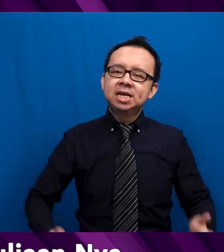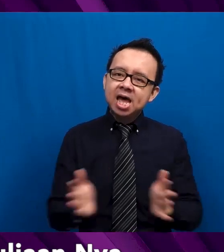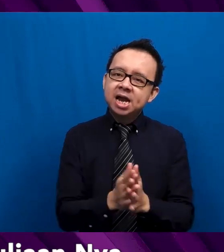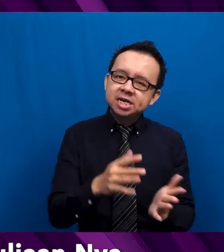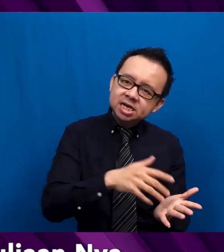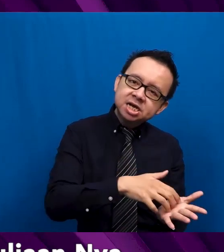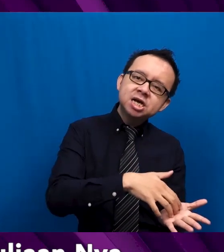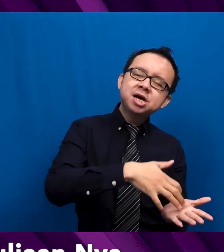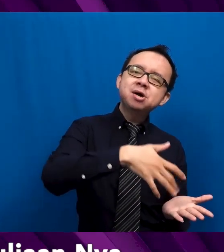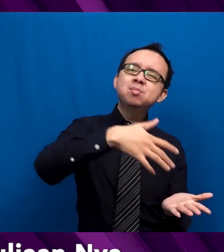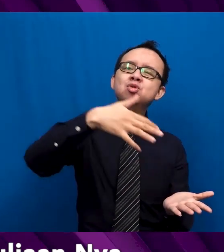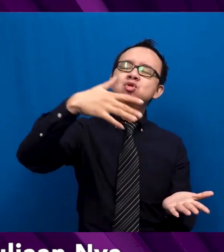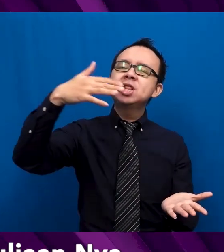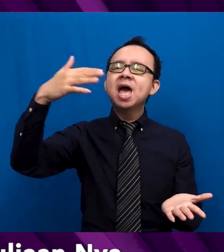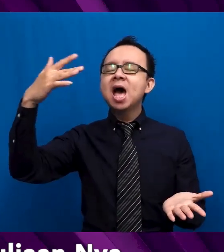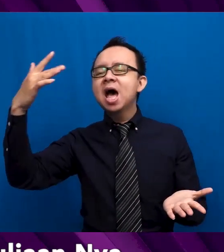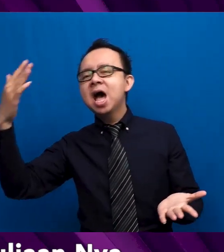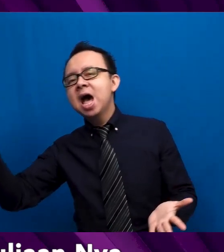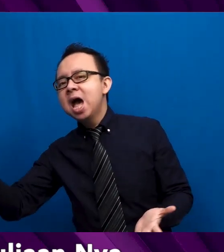kekayaan dan